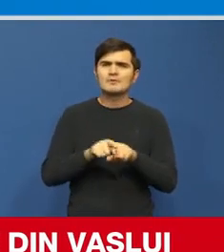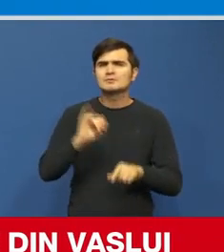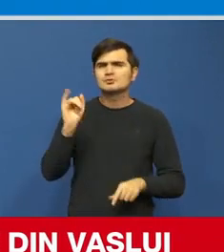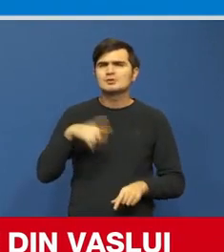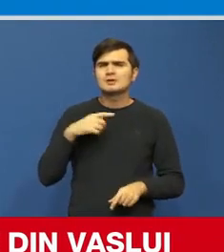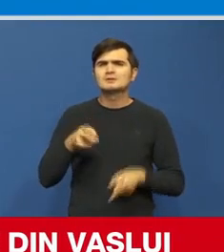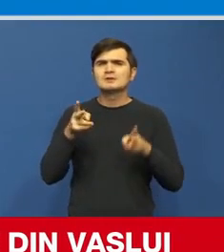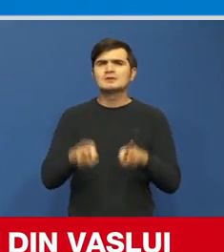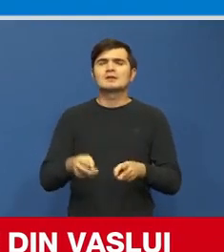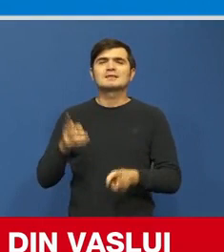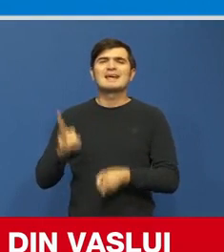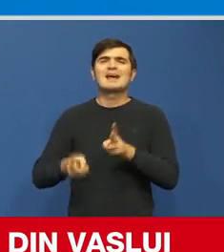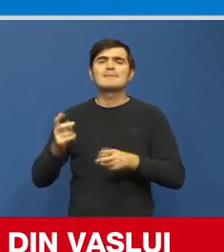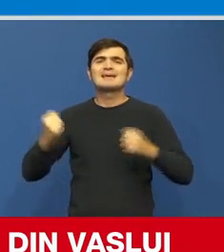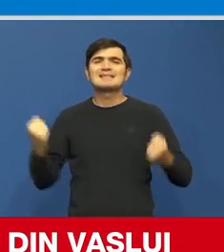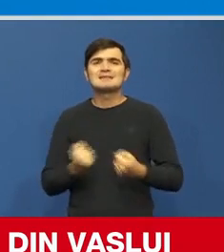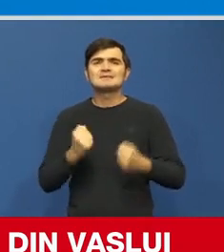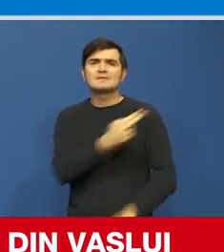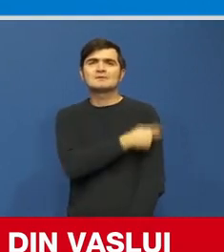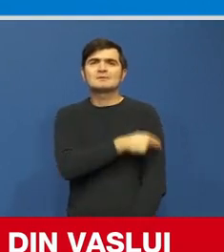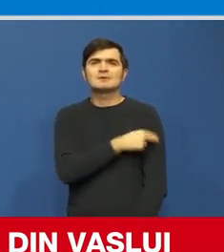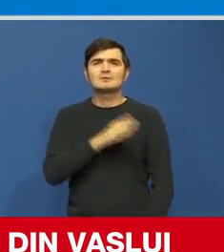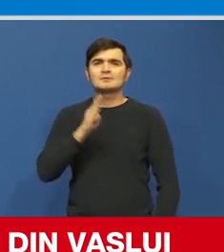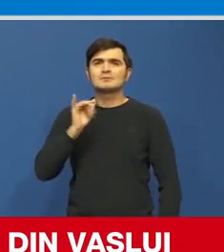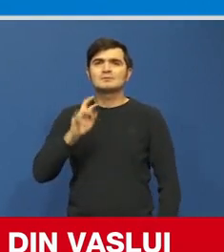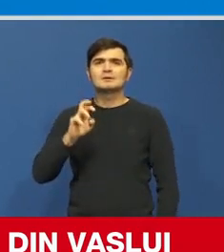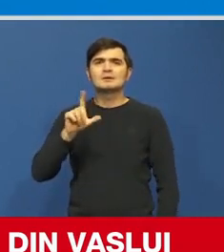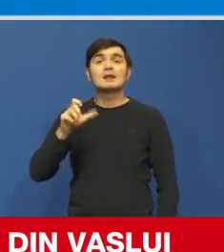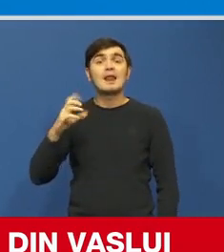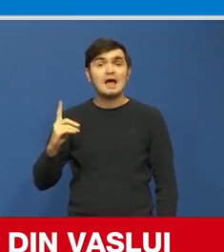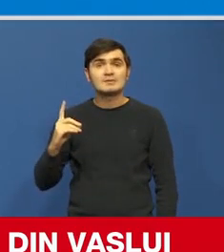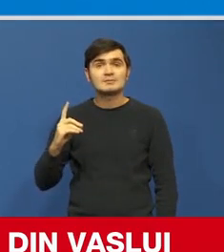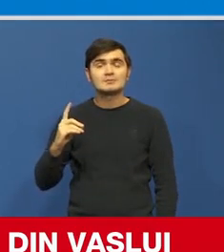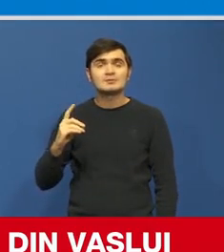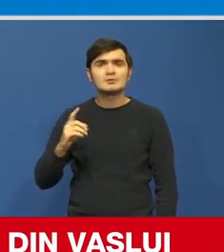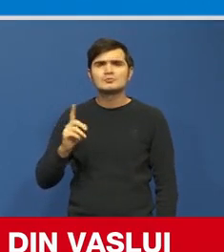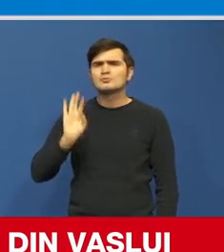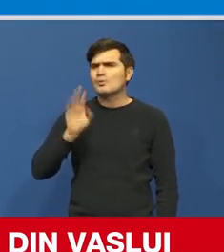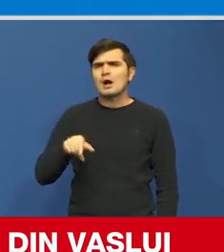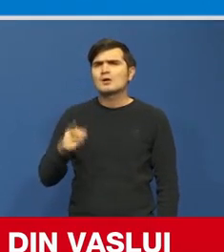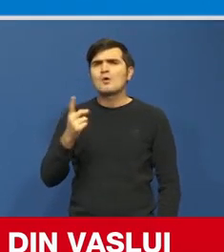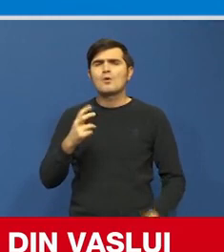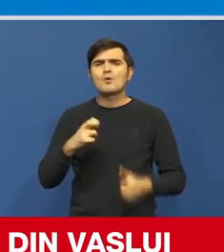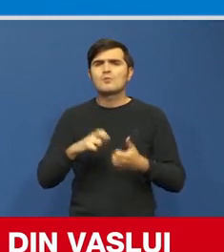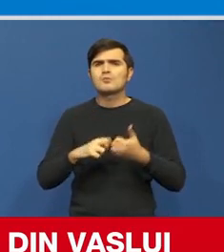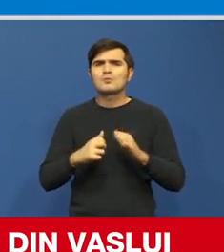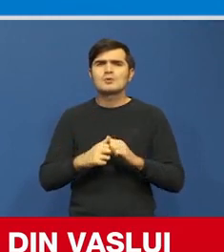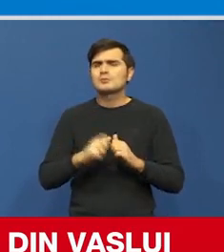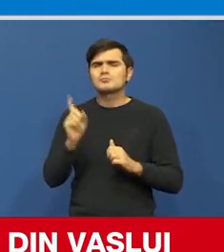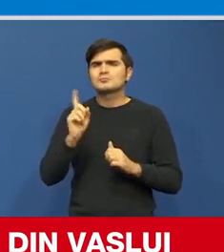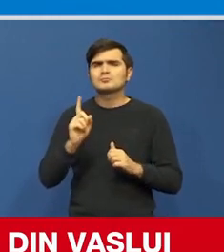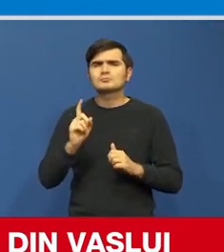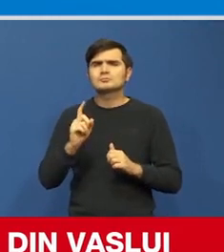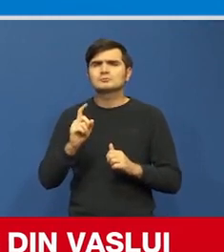terapie intensivă la Spitalul din Bârlad, nu are o problemă, adică